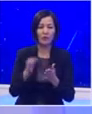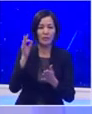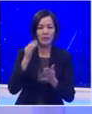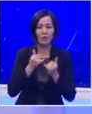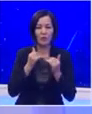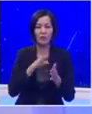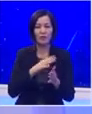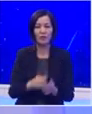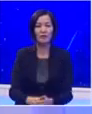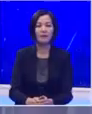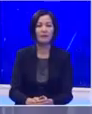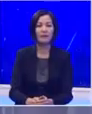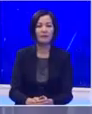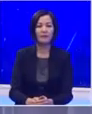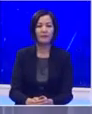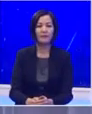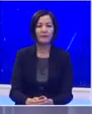алуға арналды.